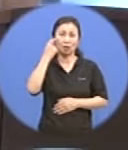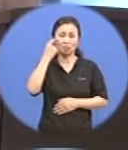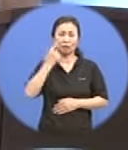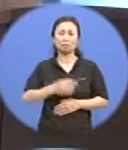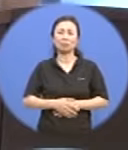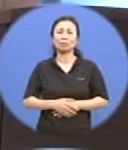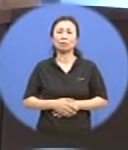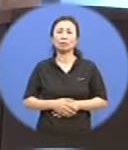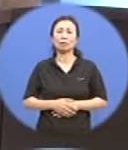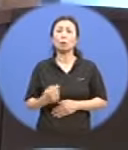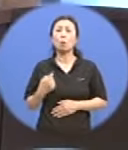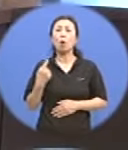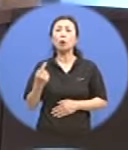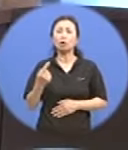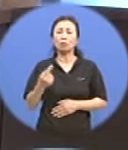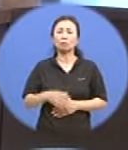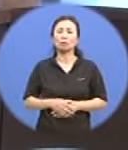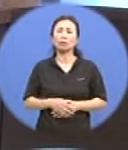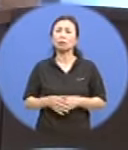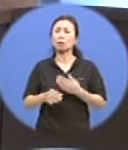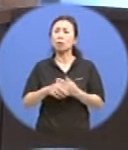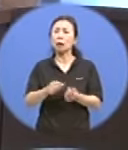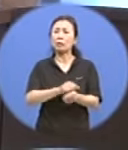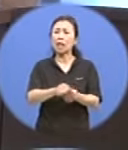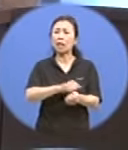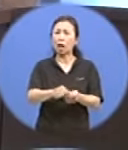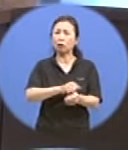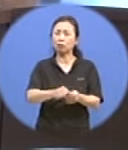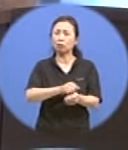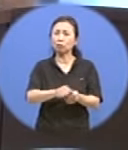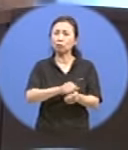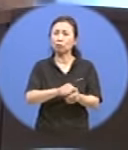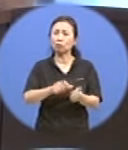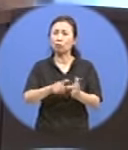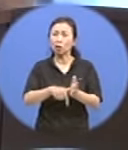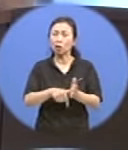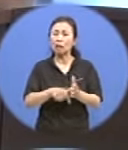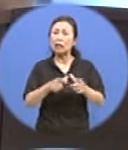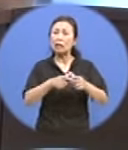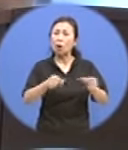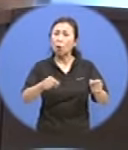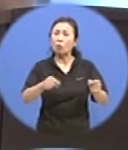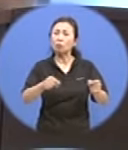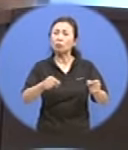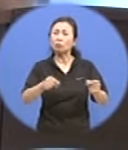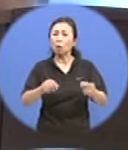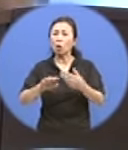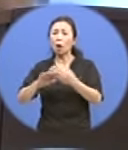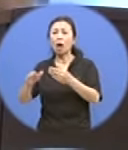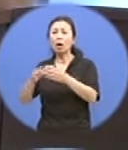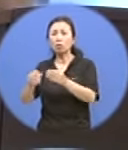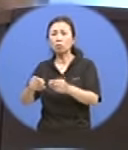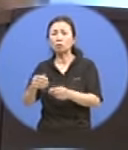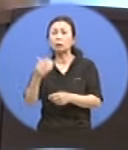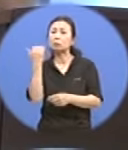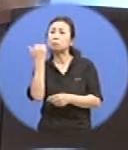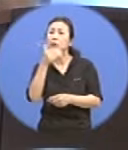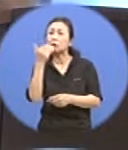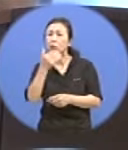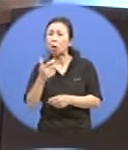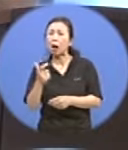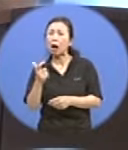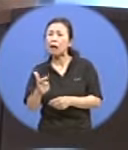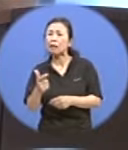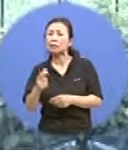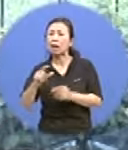例えば洗濯なんかでも水の高度が違う日本と 例えば海外ではいろん